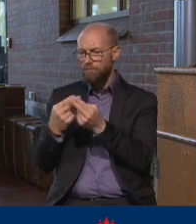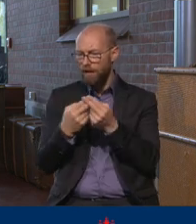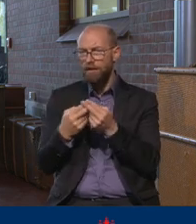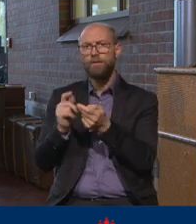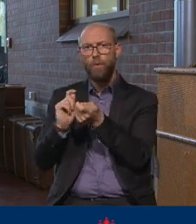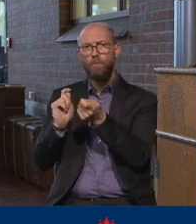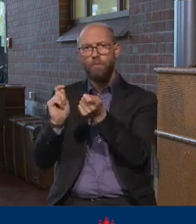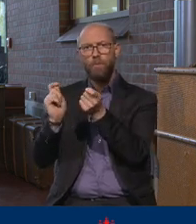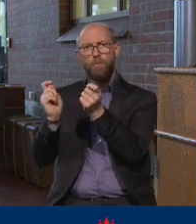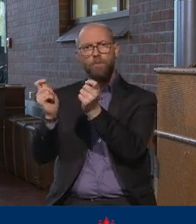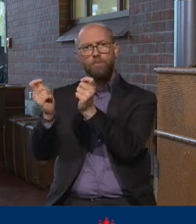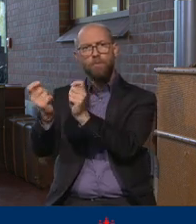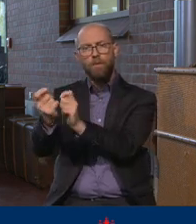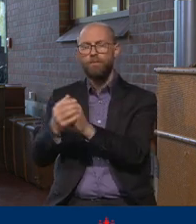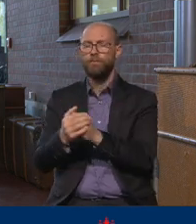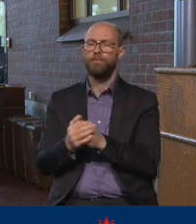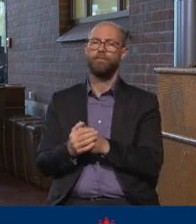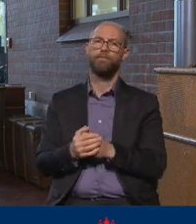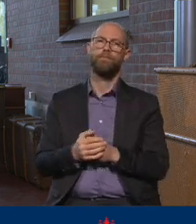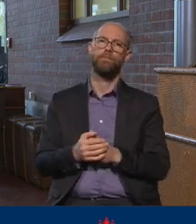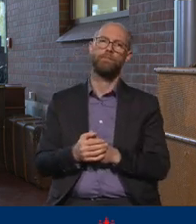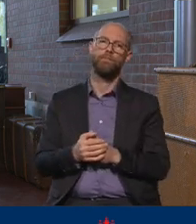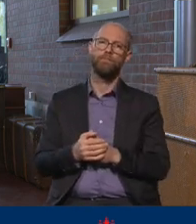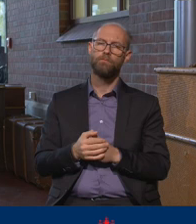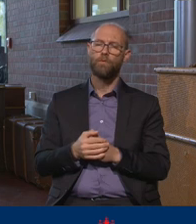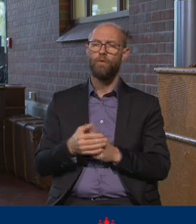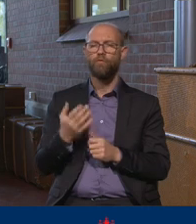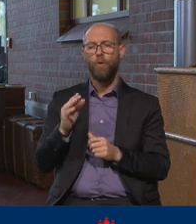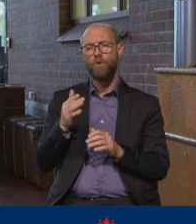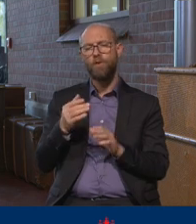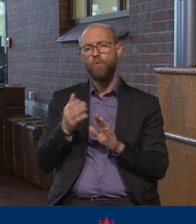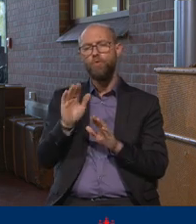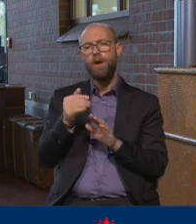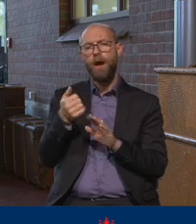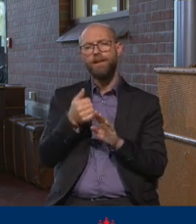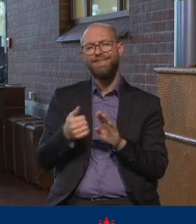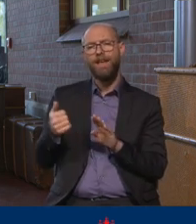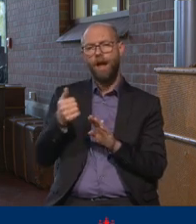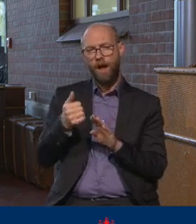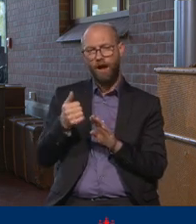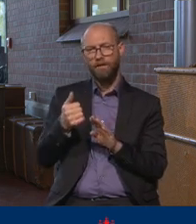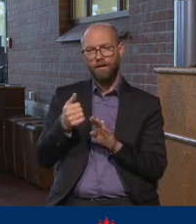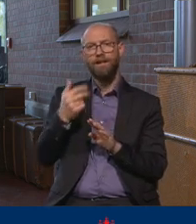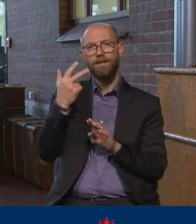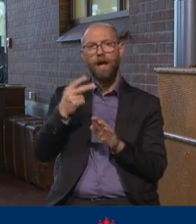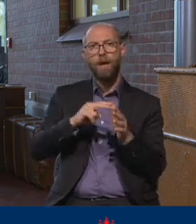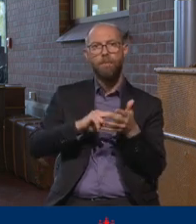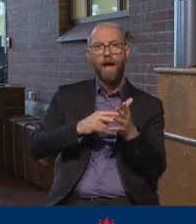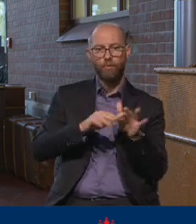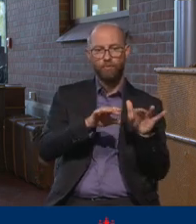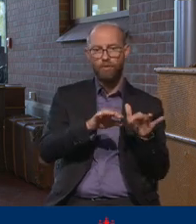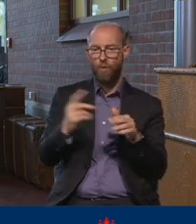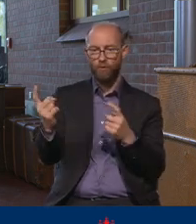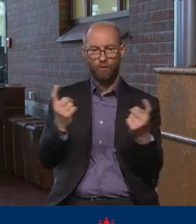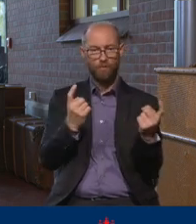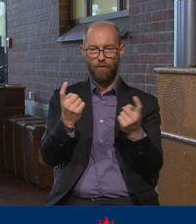für etwas mehr als einem jahr präsentierten uns drei planungsbüros vorstellungen wie dieser stadt